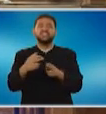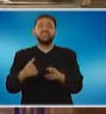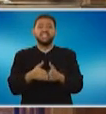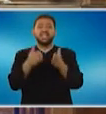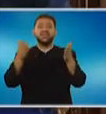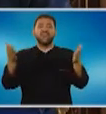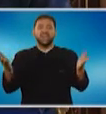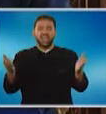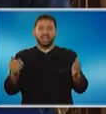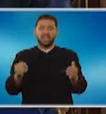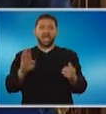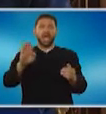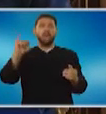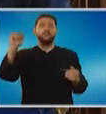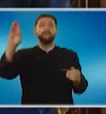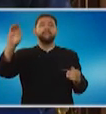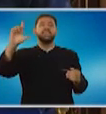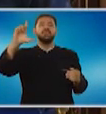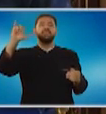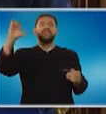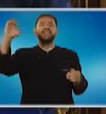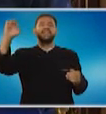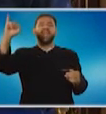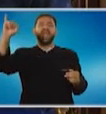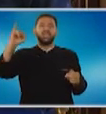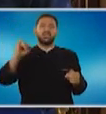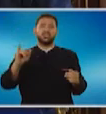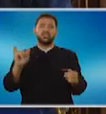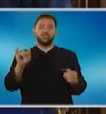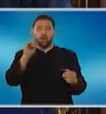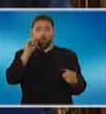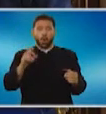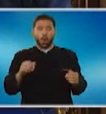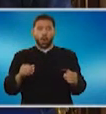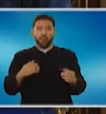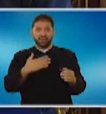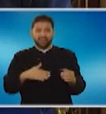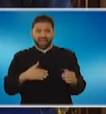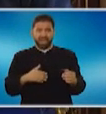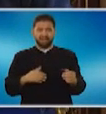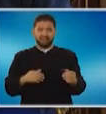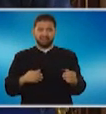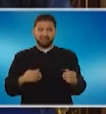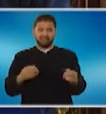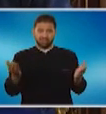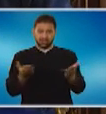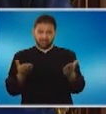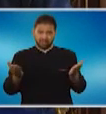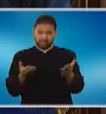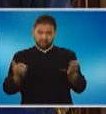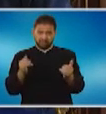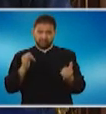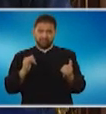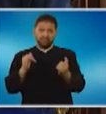citirea Scripturii, citirea Scripturii. Cei interesați de viața bisericii le recomand să citească pe oricare